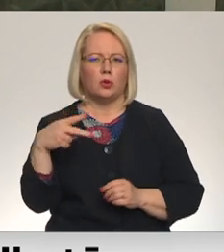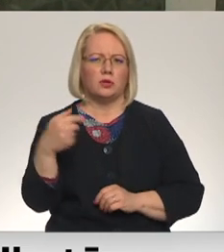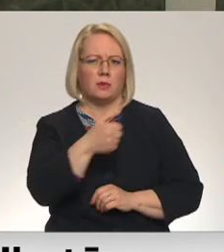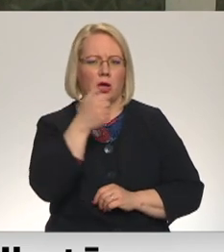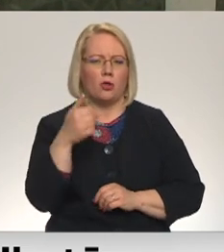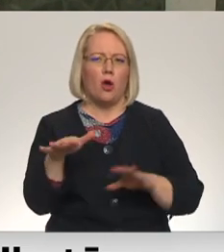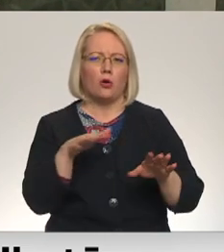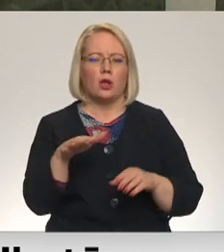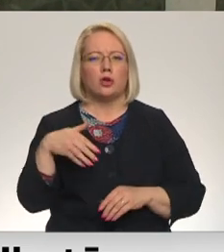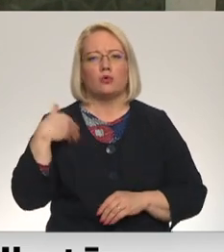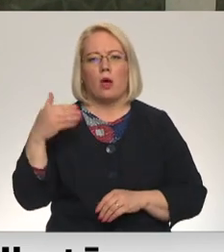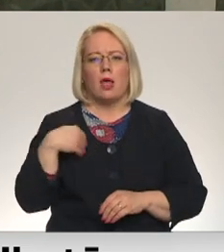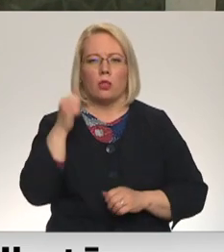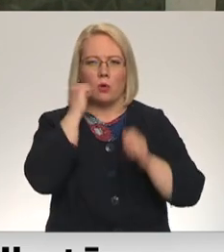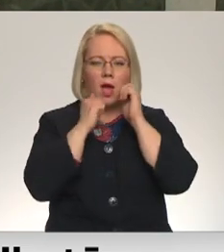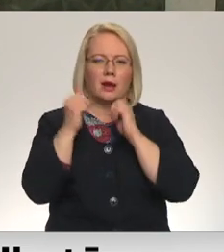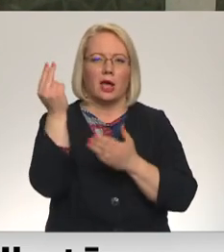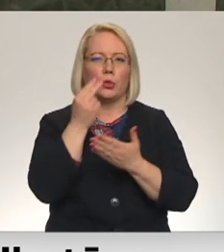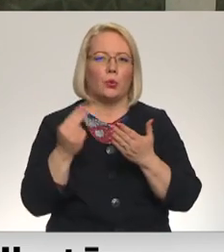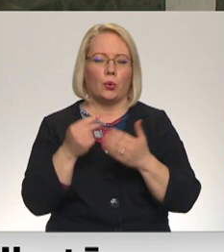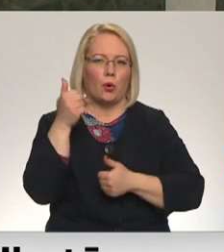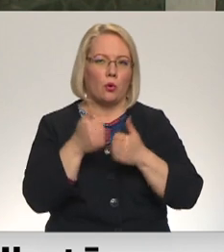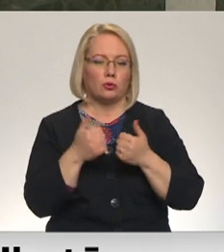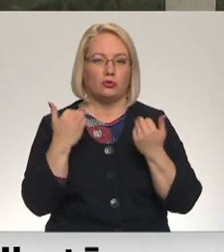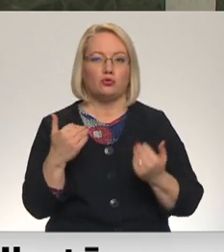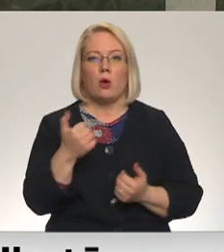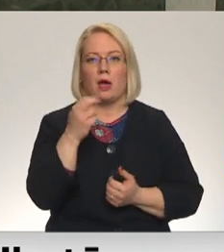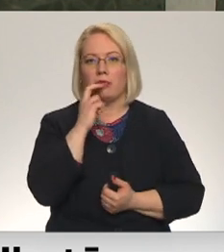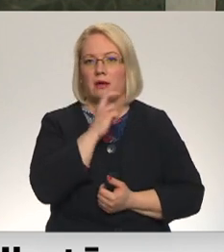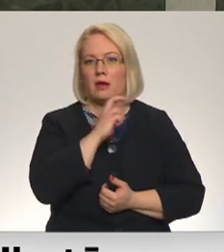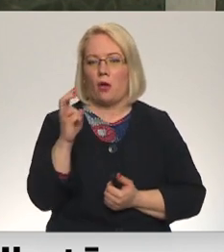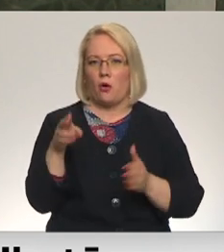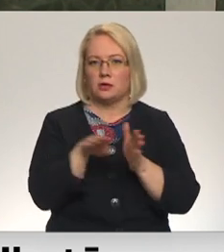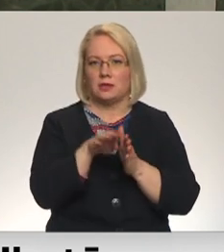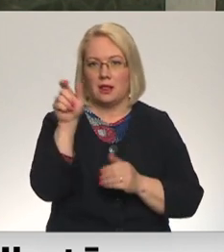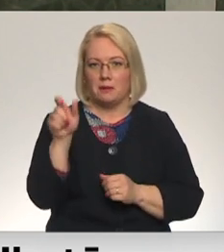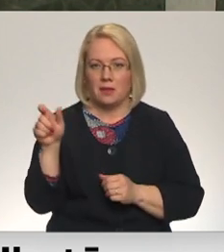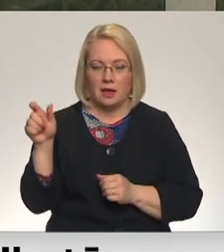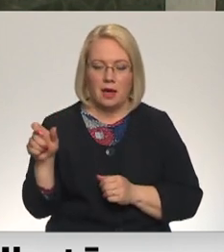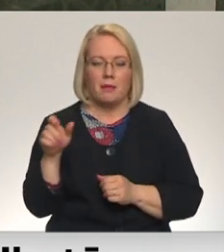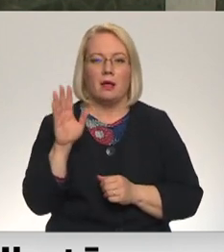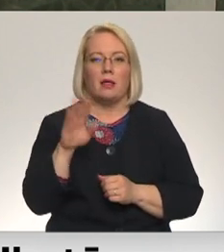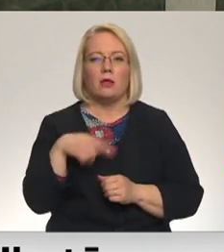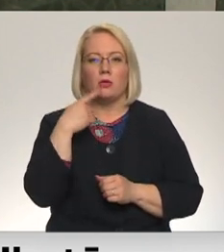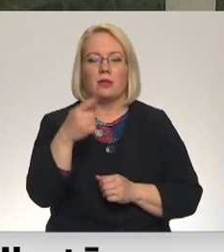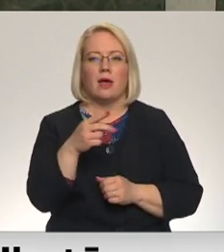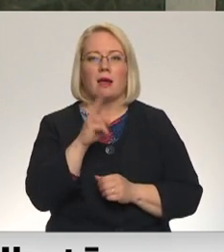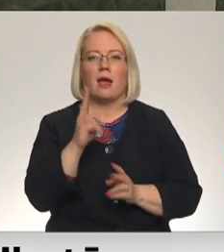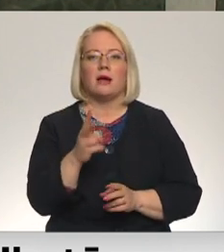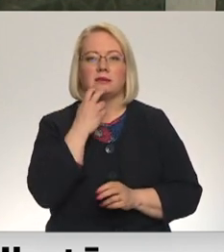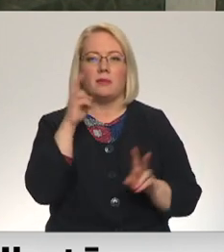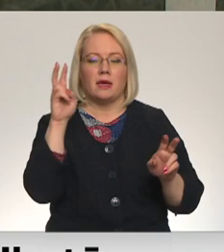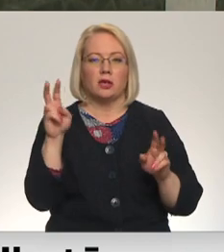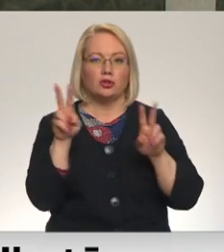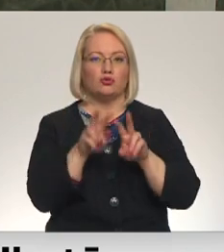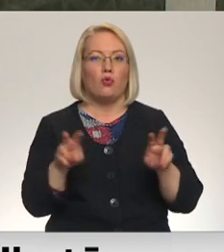skolēnu karikatūru konkurss, kurā šogad sasniegts dalībnieku rekords. Tāpēc, lai noteiktu konkursa, pasmejies. Uzvarētājus žurijā